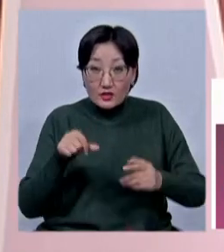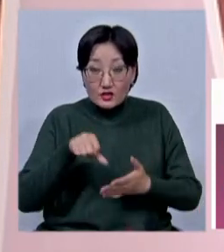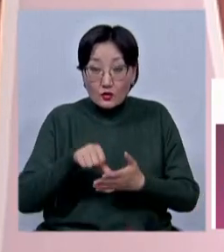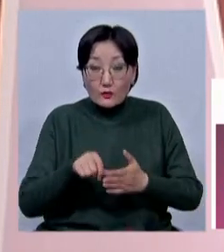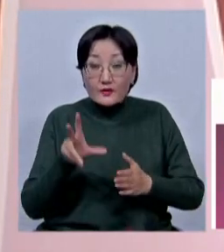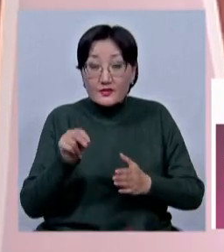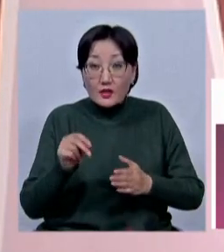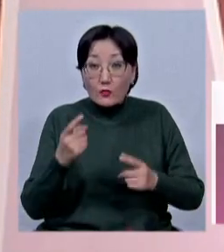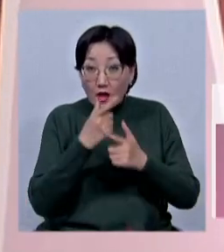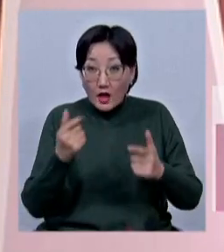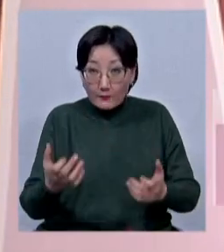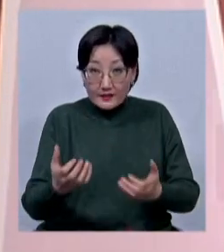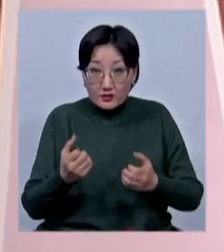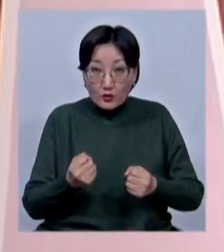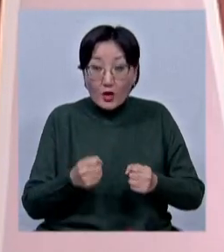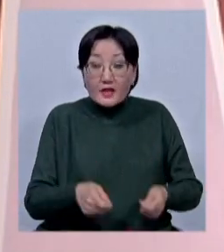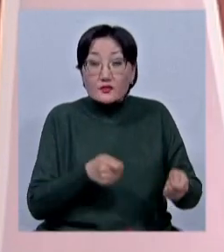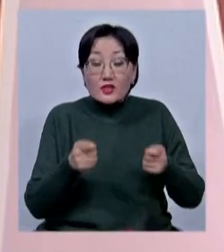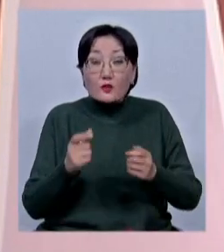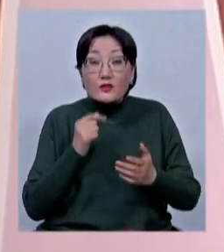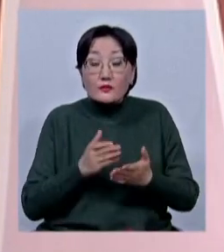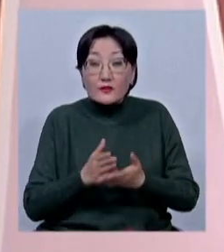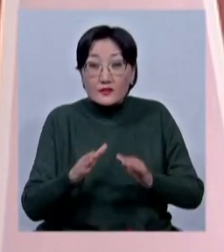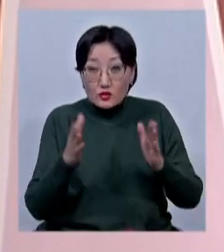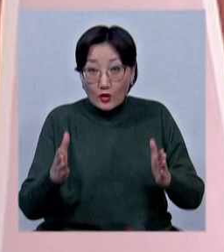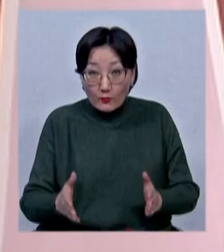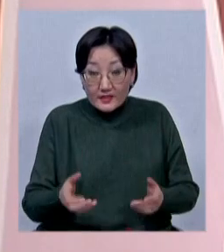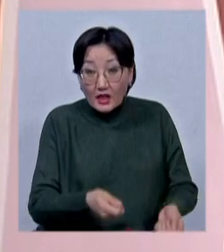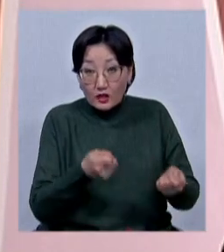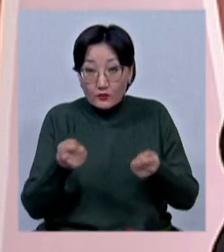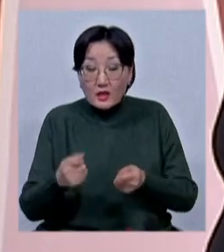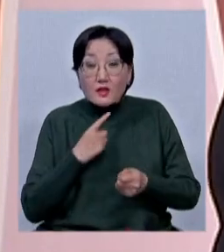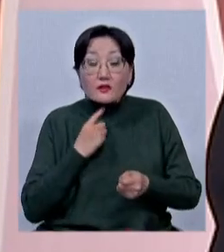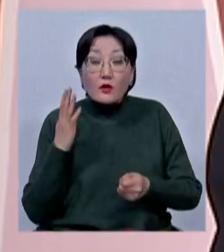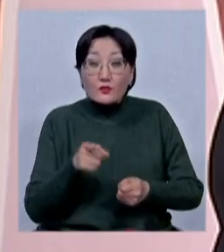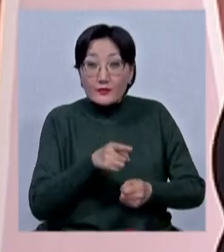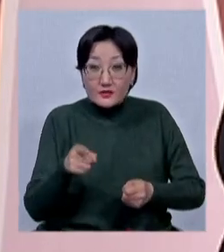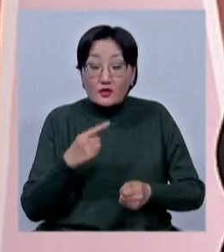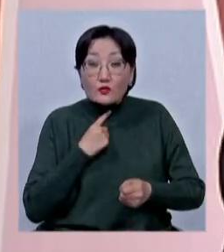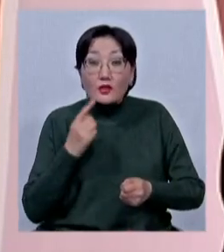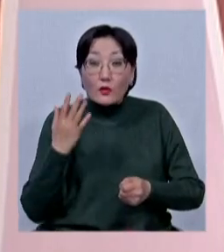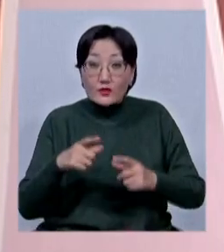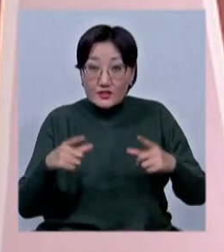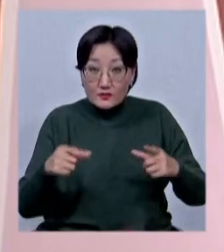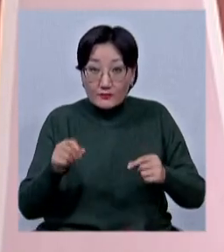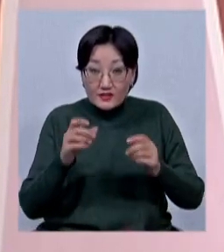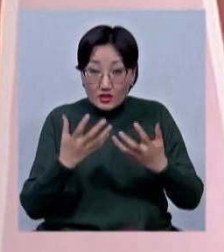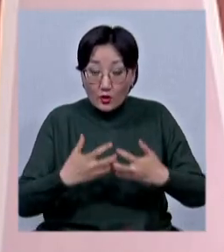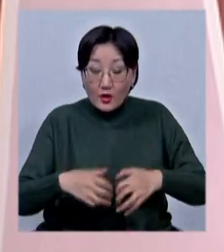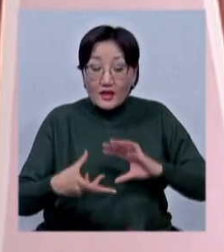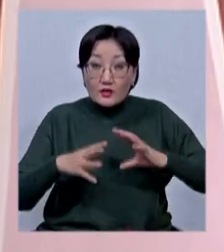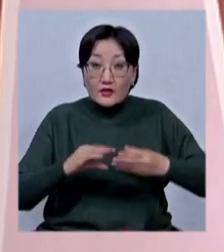Сайлаушылардың саны туралы ақпарат ала алады. Тасымалданатын сайлау жәшіктерін алып жүре алады. Дауыс беру барысын, дауыстарды санауды және